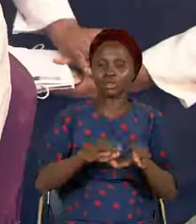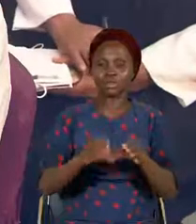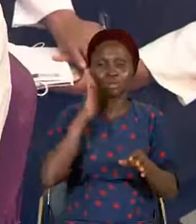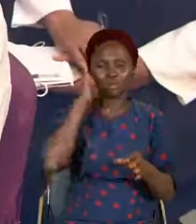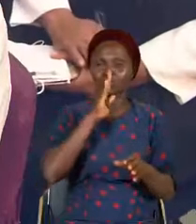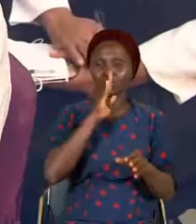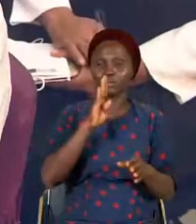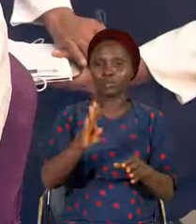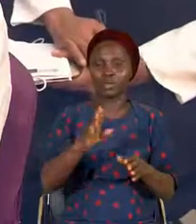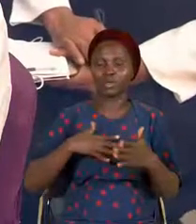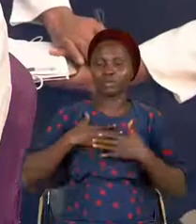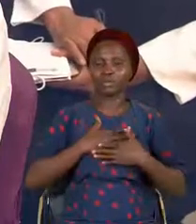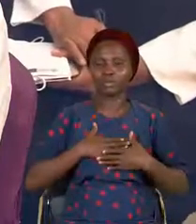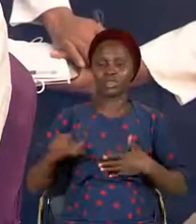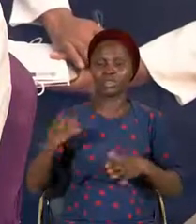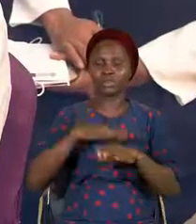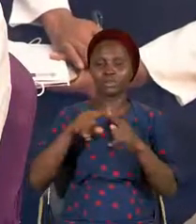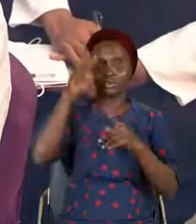actions